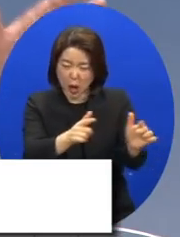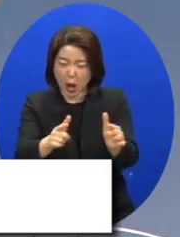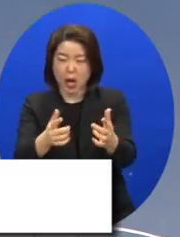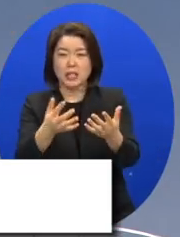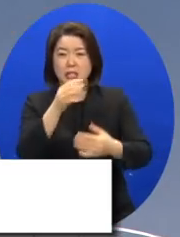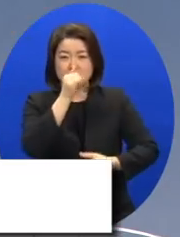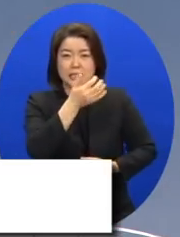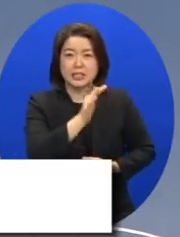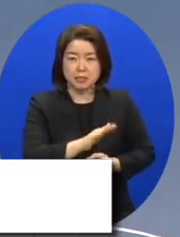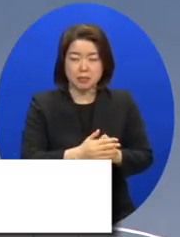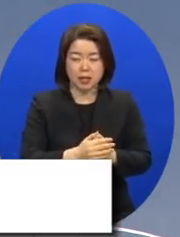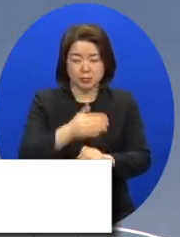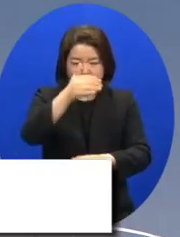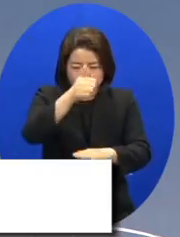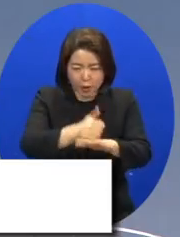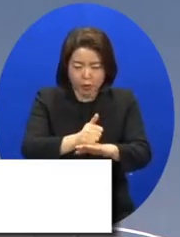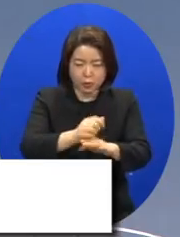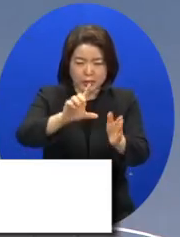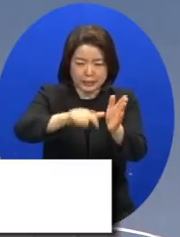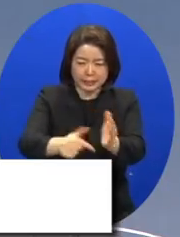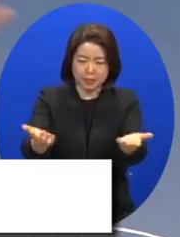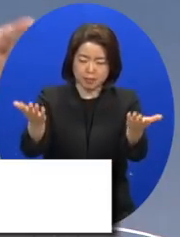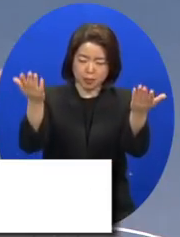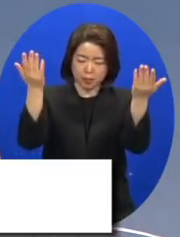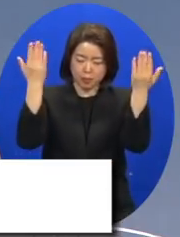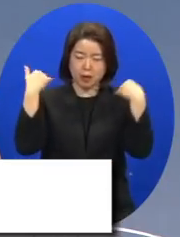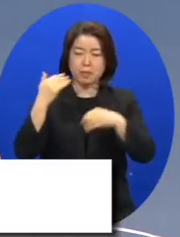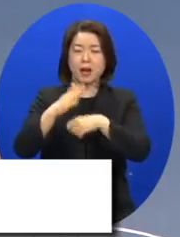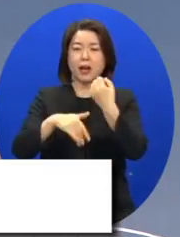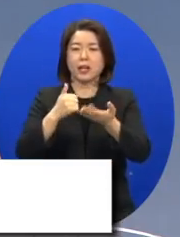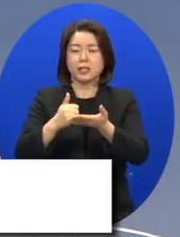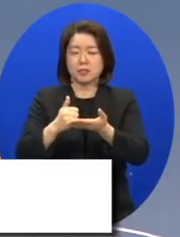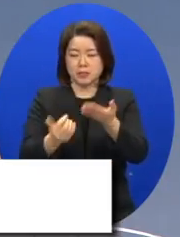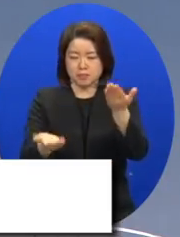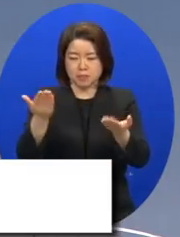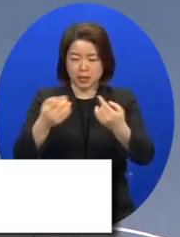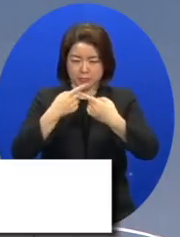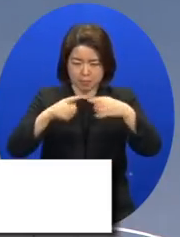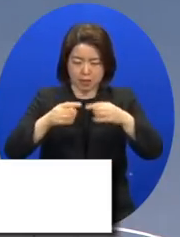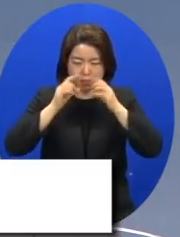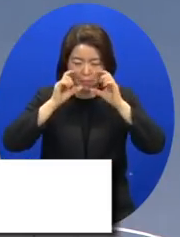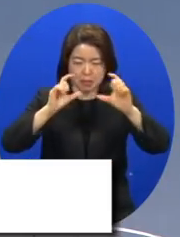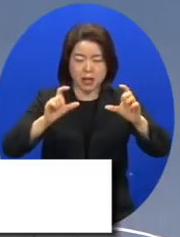결국 지나고 나면 하나님의 다 판정 내려 주십니다